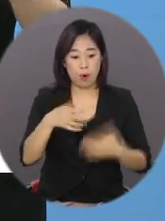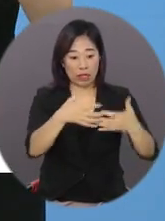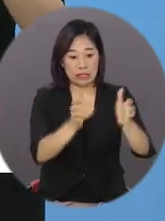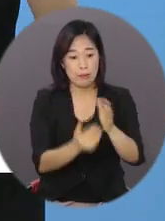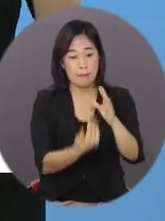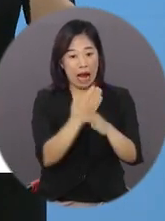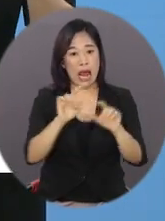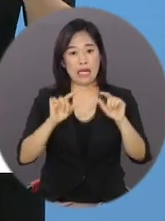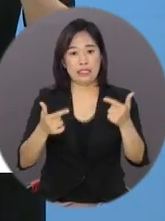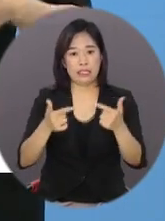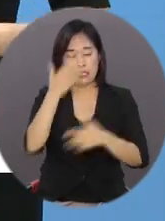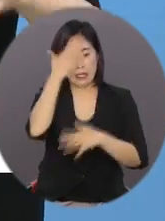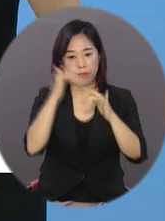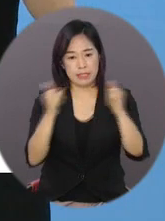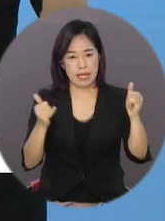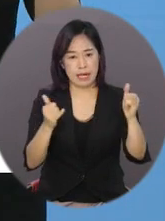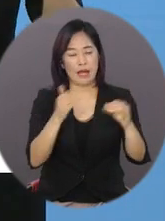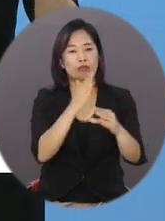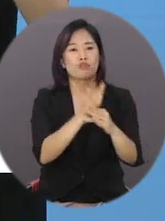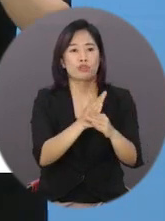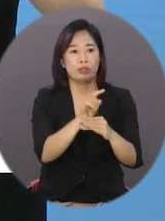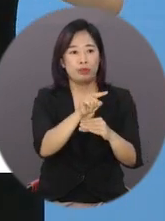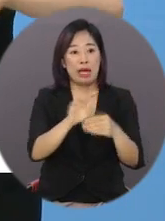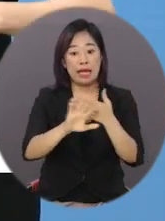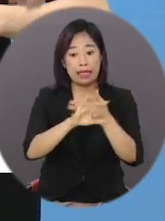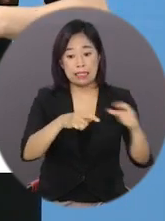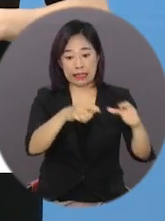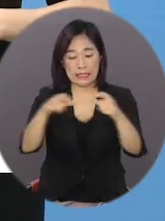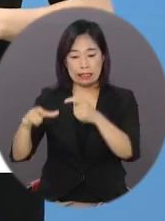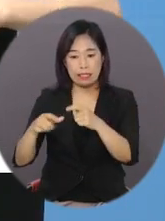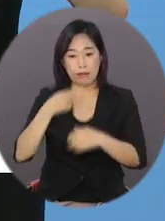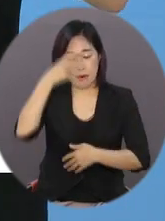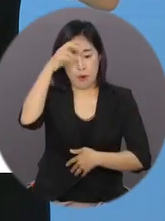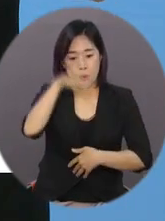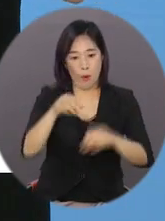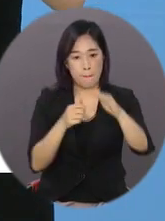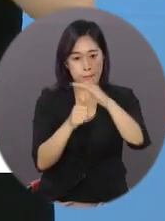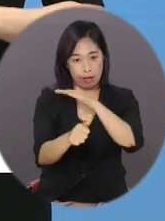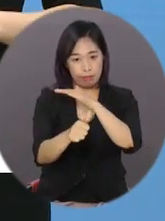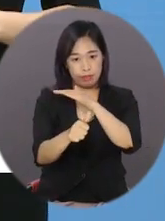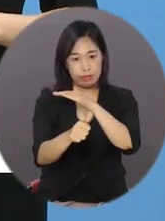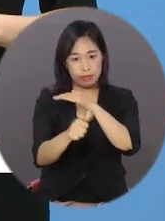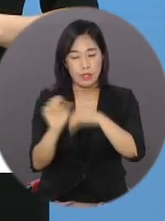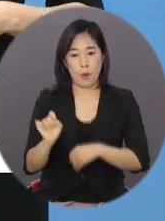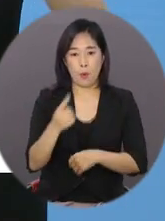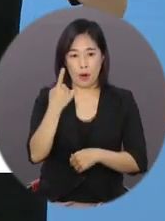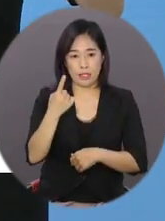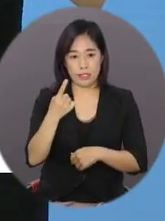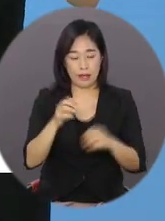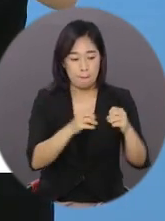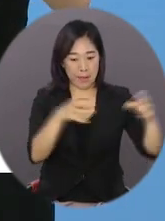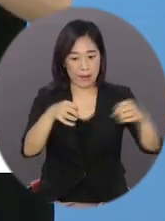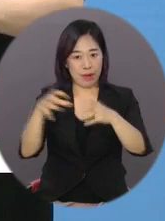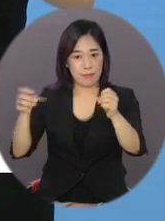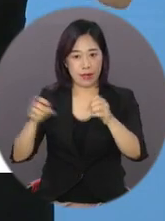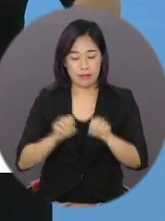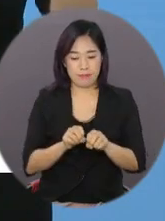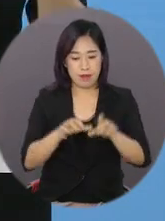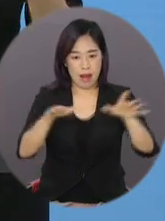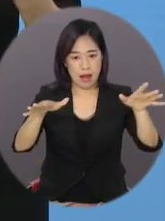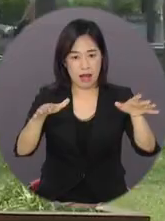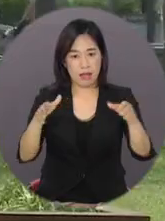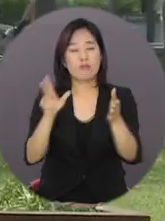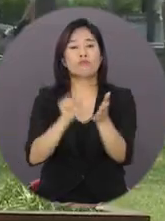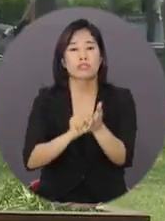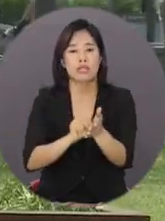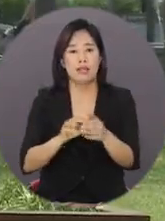아닌 젊은 층을 중심으로 타시도 및 유흥업소 방문 등으로 인한 산발적인 감염이 늘어나고 있다는